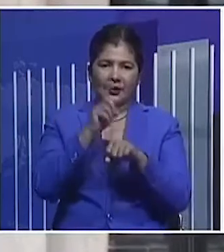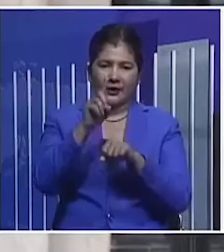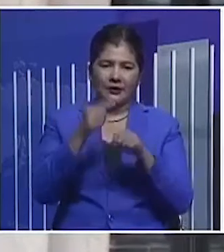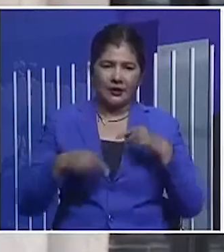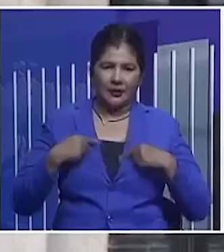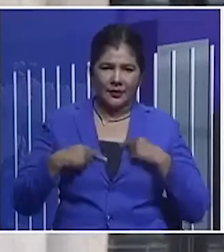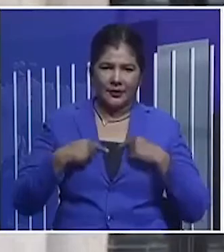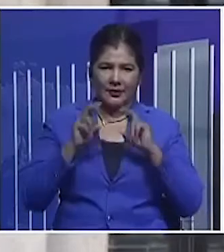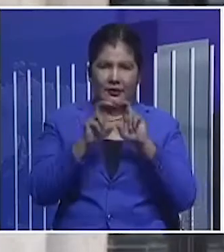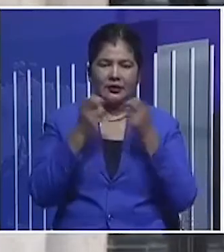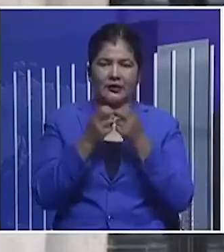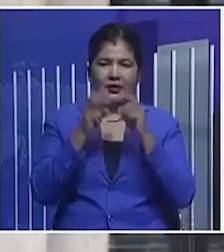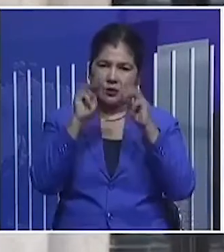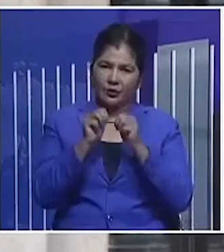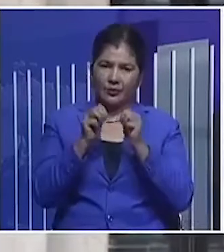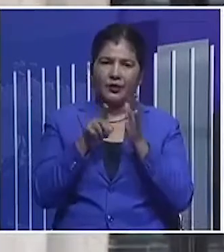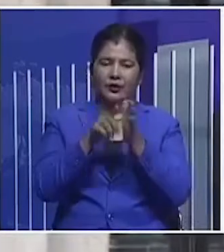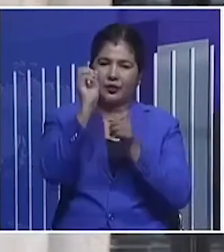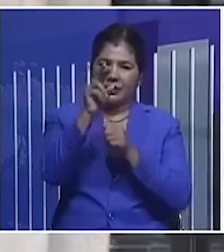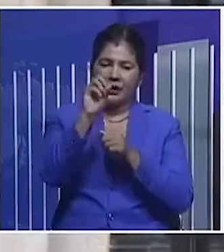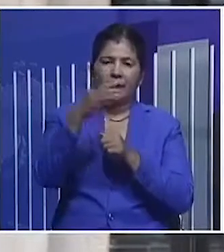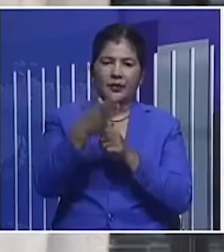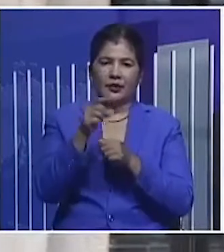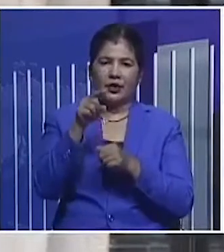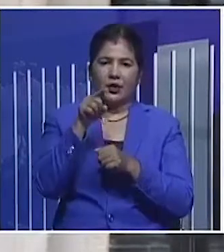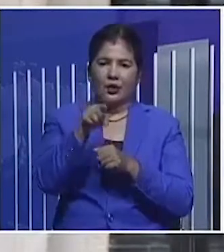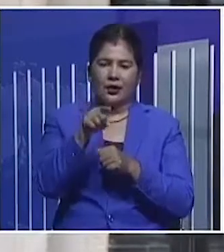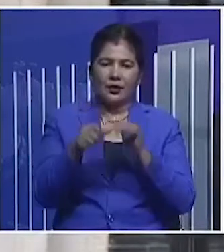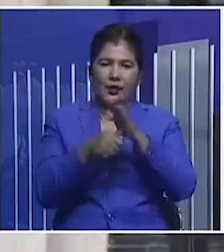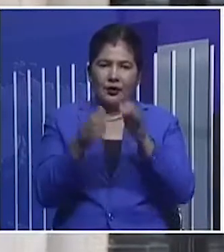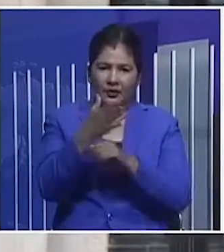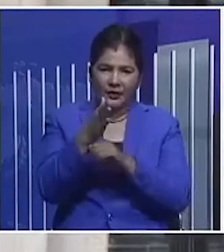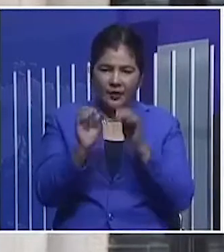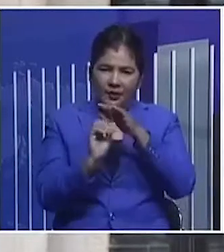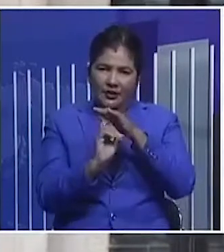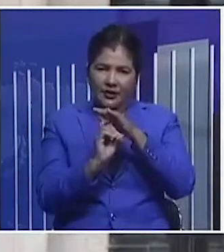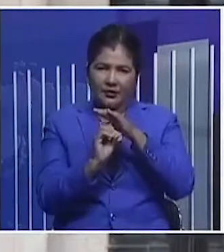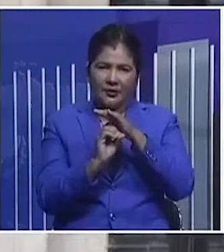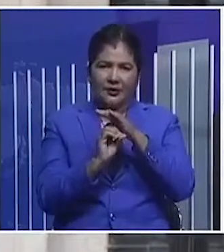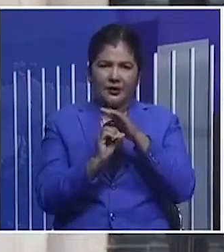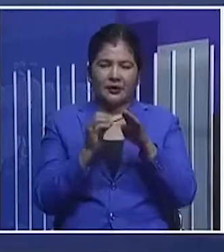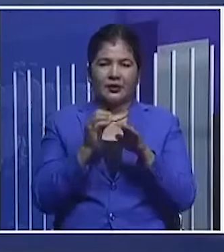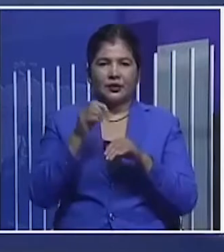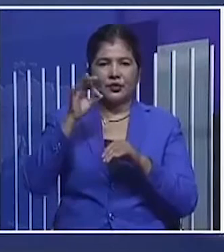विवादित सांसदलाई महत्वपूर्ण नियुक्ति दिएपछि उहाँको मन्त्री परिषदमा मतभेद चुलिएको हो।